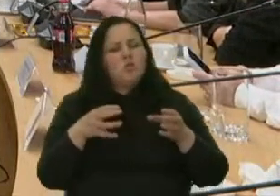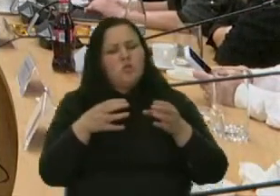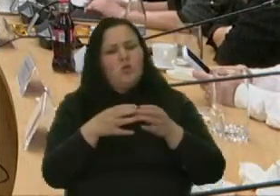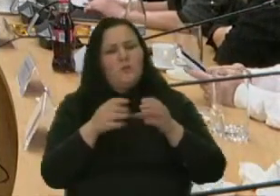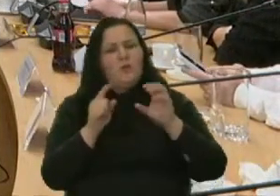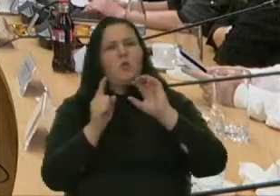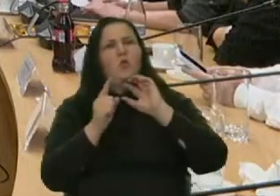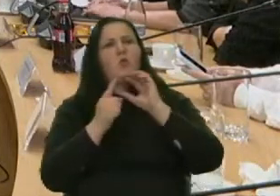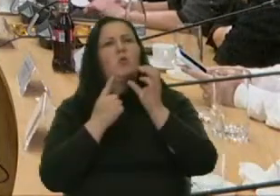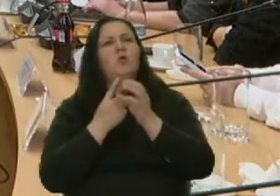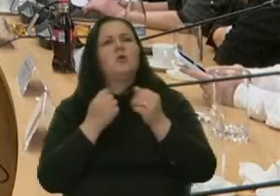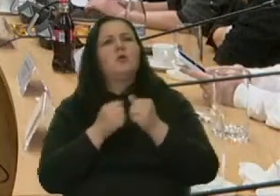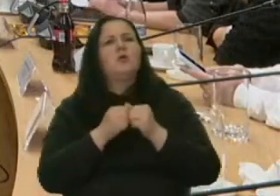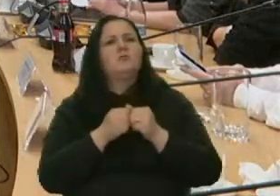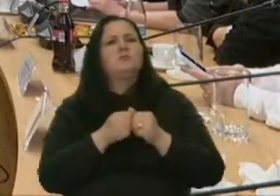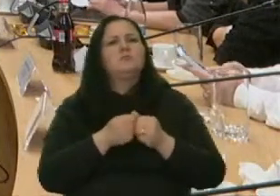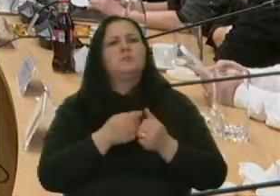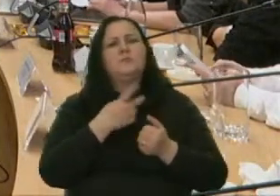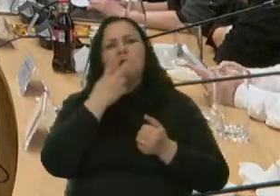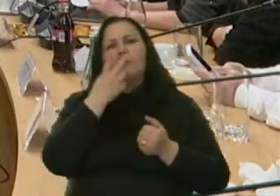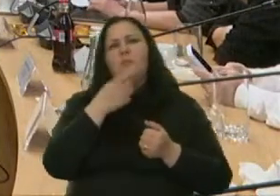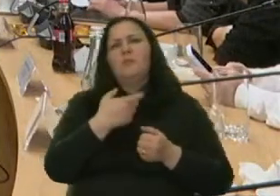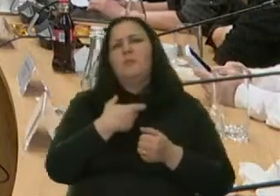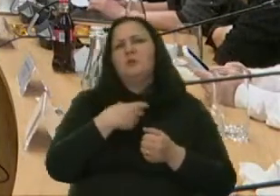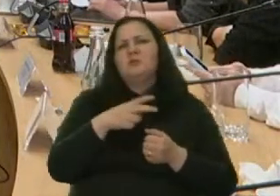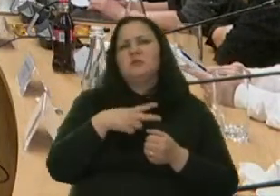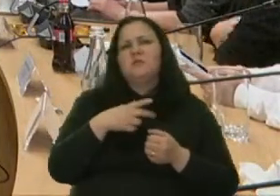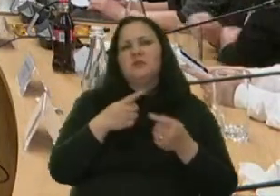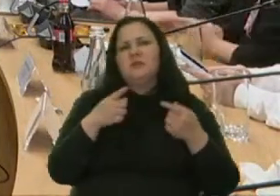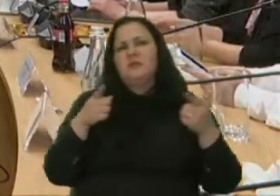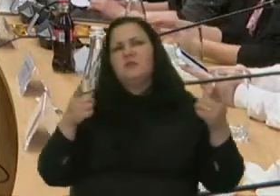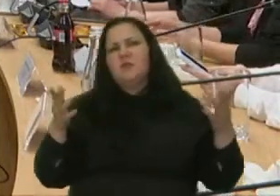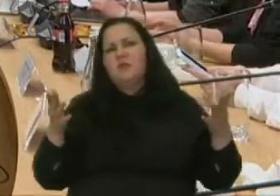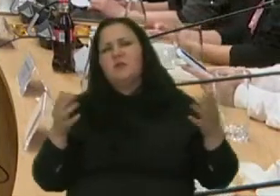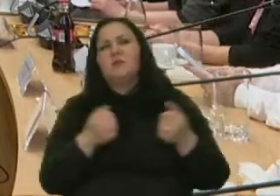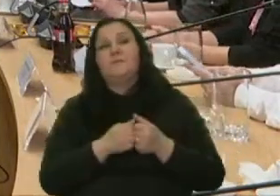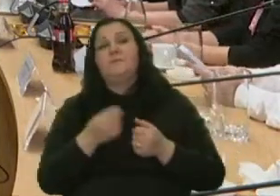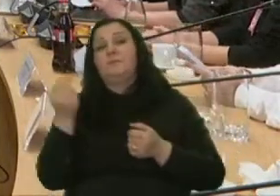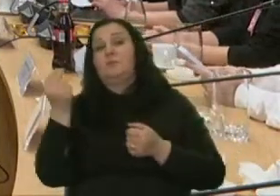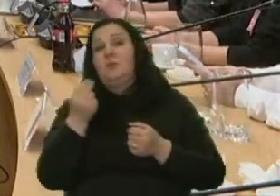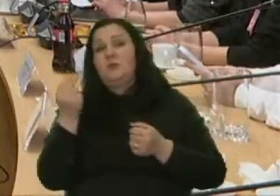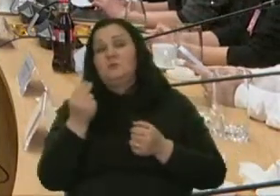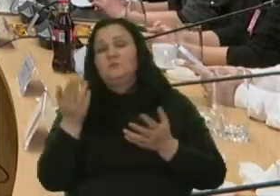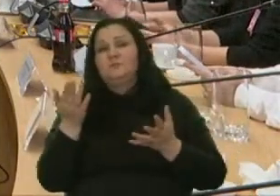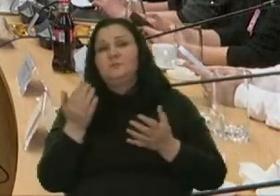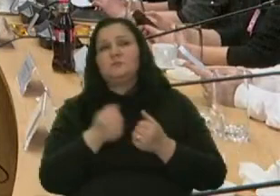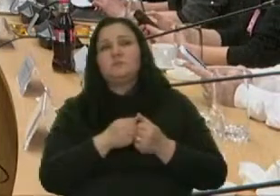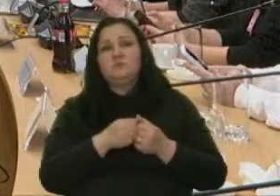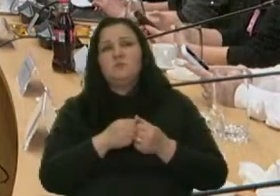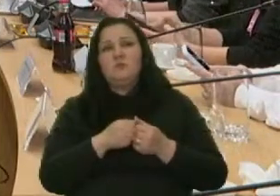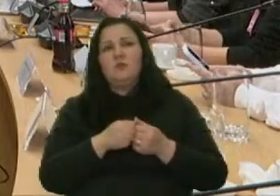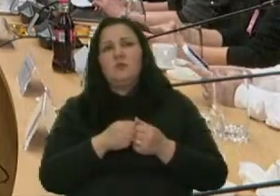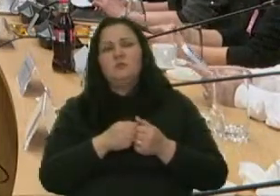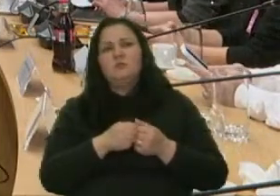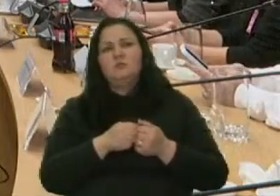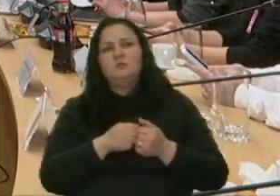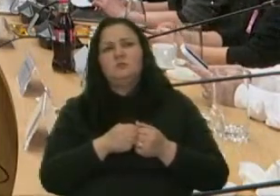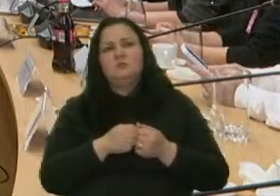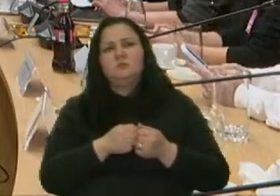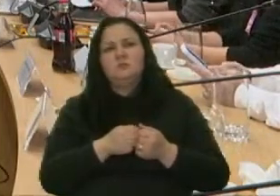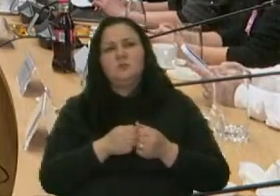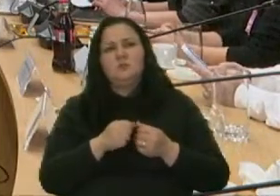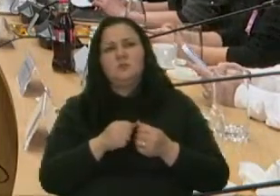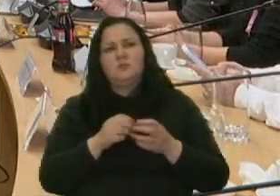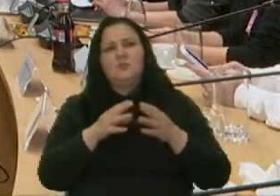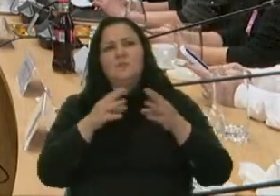cultural abordările pot fi subiective și Este bine că sunt așa pentru că alminteri o supran normalizare a fenomenului